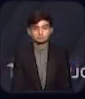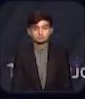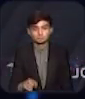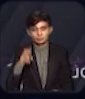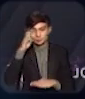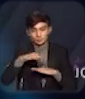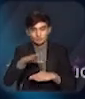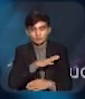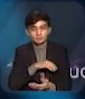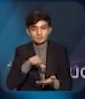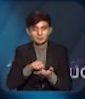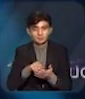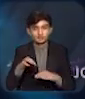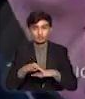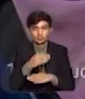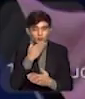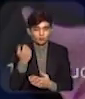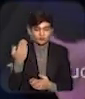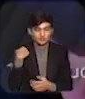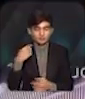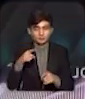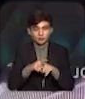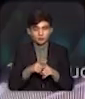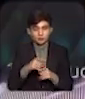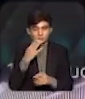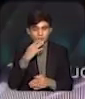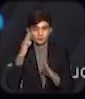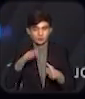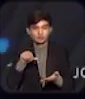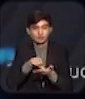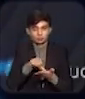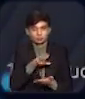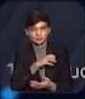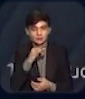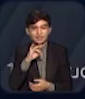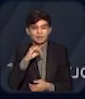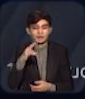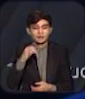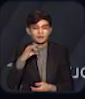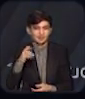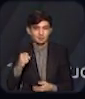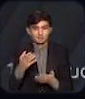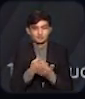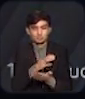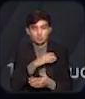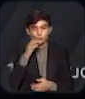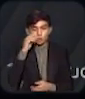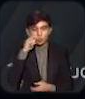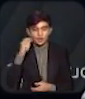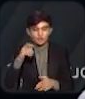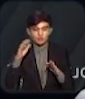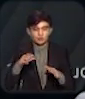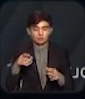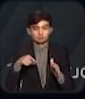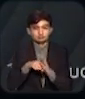Елімізде мүлде еленбеген тағы бір әнші шетелдік сахнаны бағындырды. Индира Еділбаева Украинаны таң